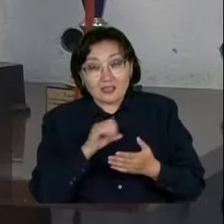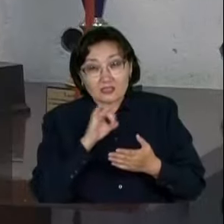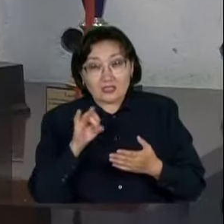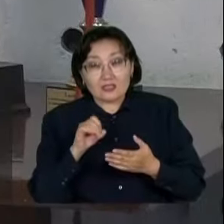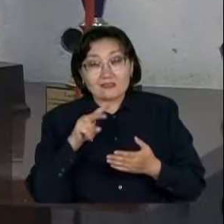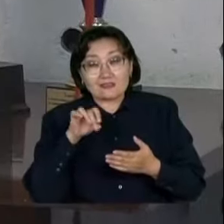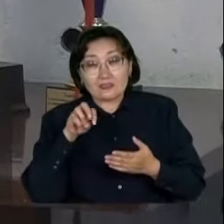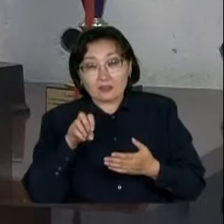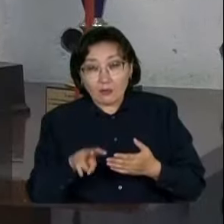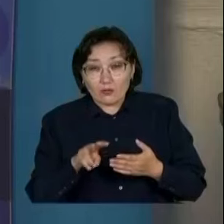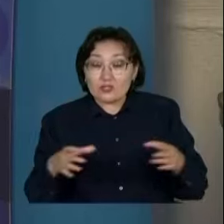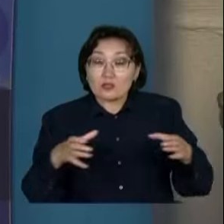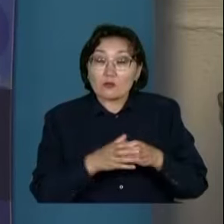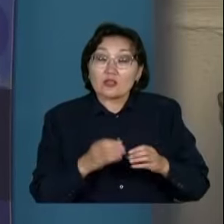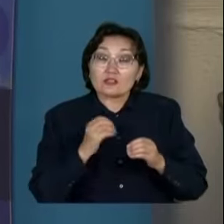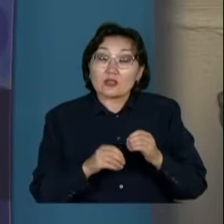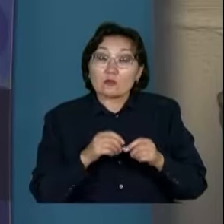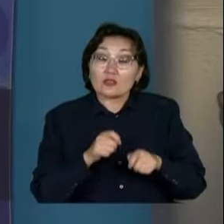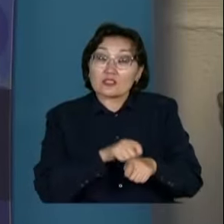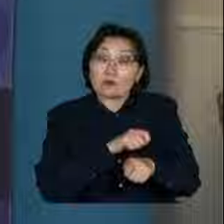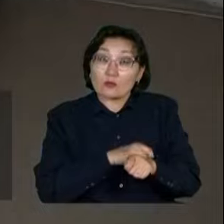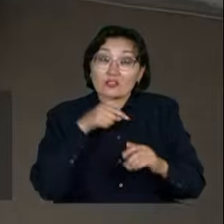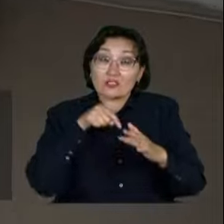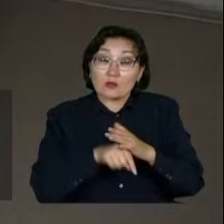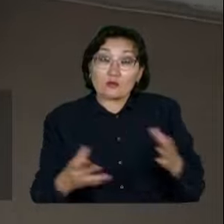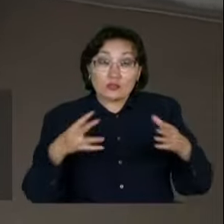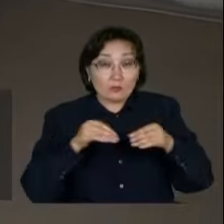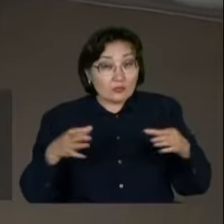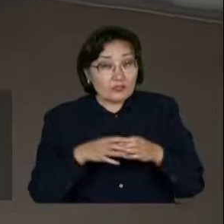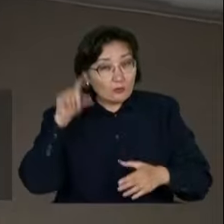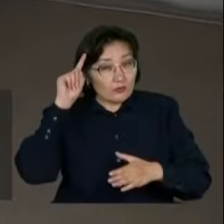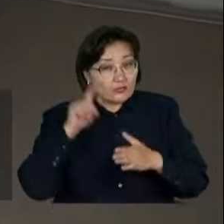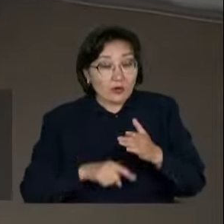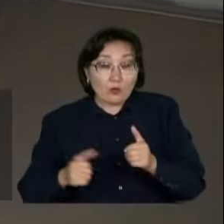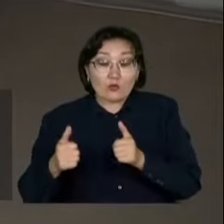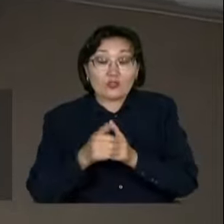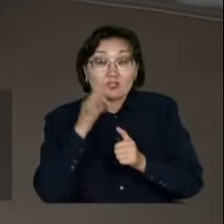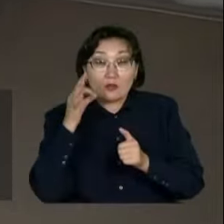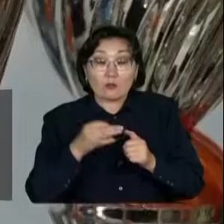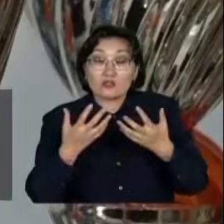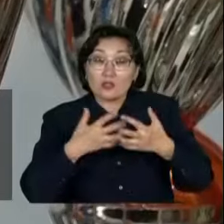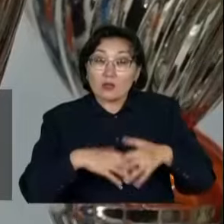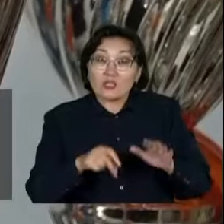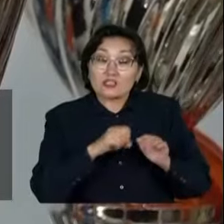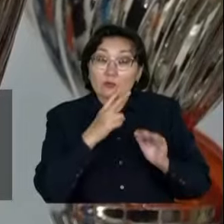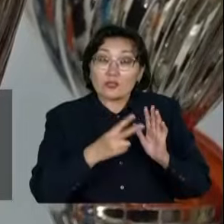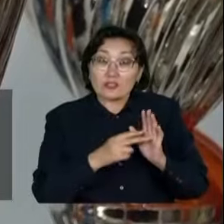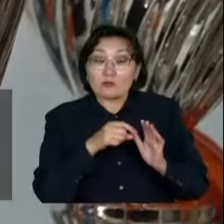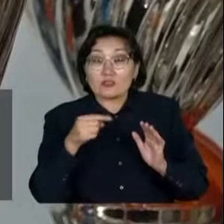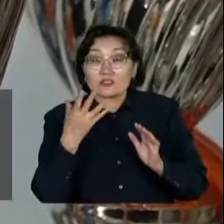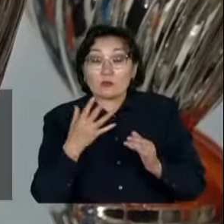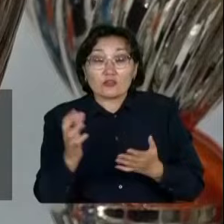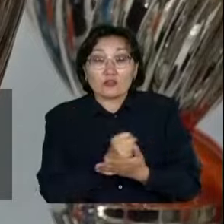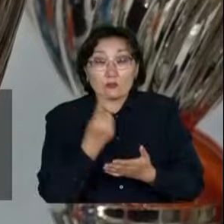Ислам Сатпаев. В категории 10 метров среди смешанных команд они уверенно обошли сборную Германии со счетом 17-5,